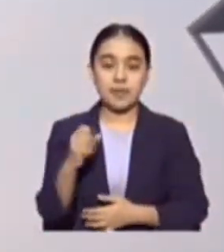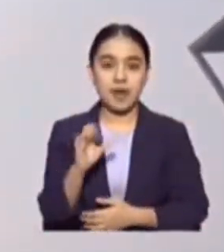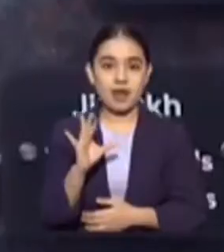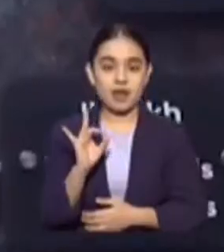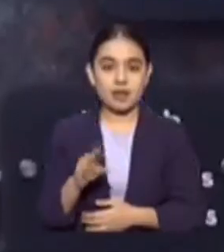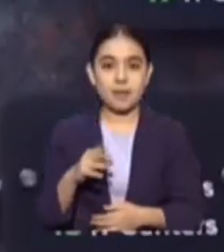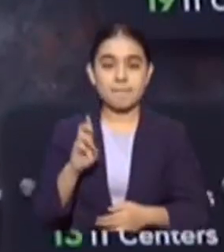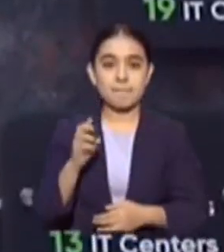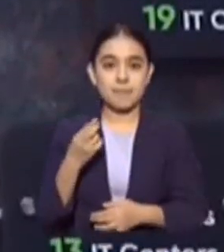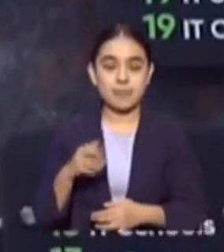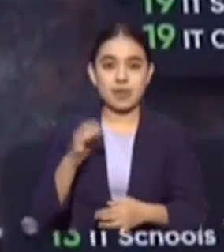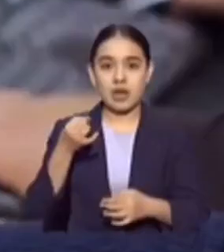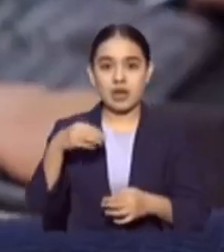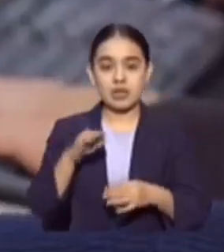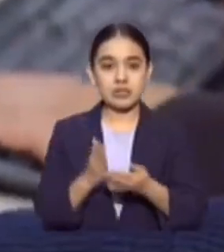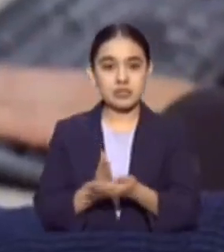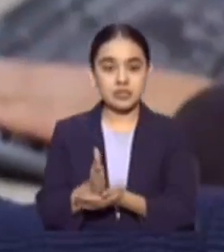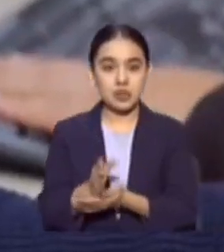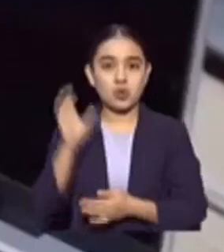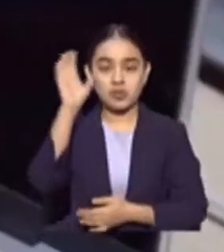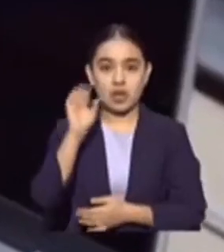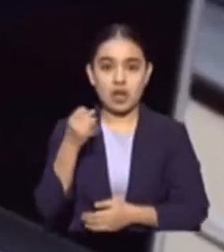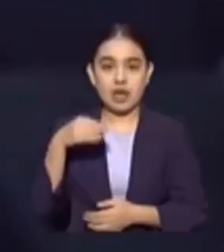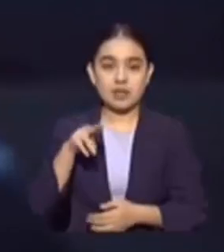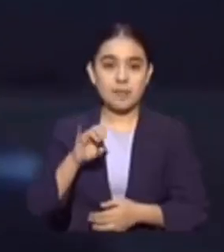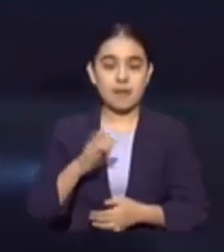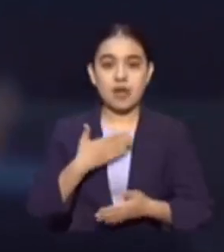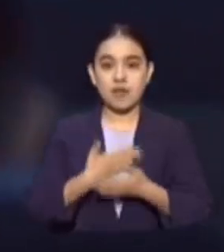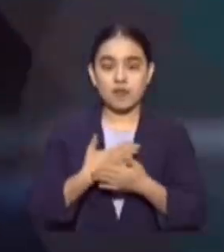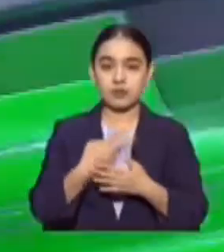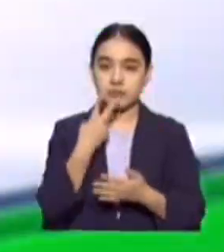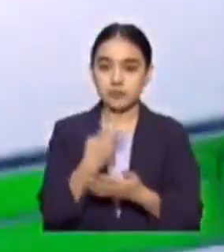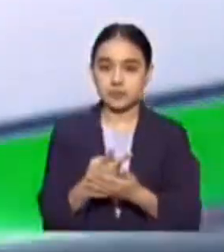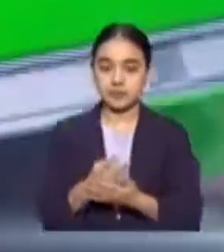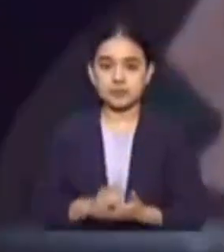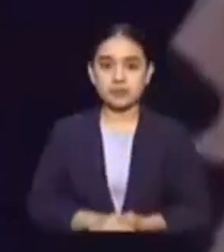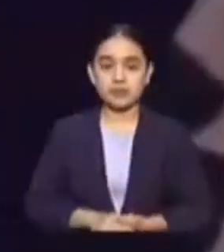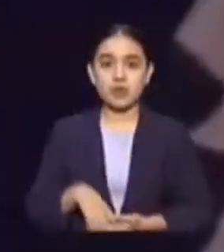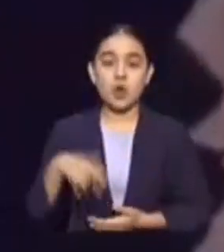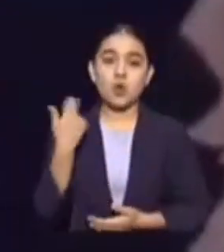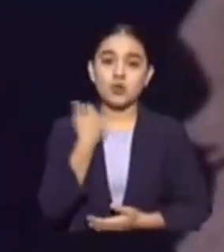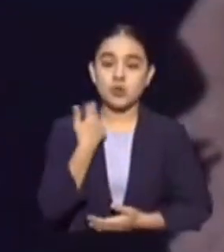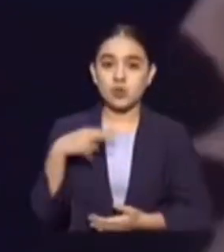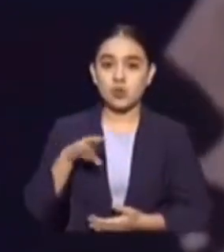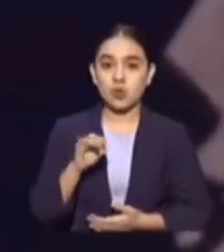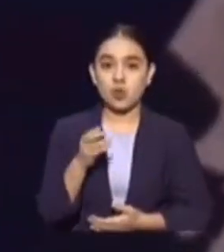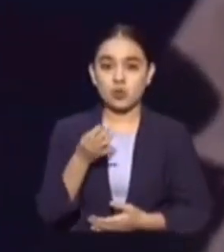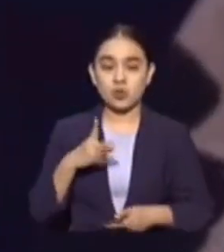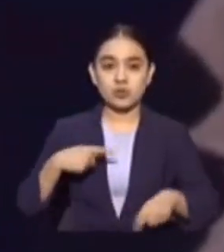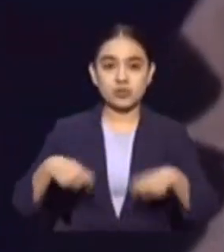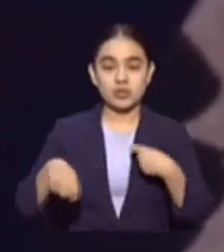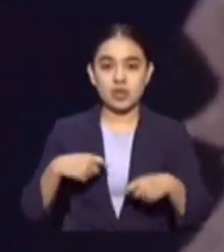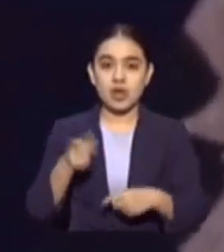21-asr neologizmi, IT sohasi. O'zbekistonda IT park faoliyatiga nazar. Londonda Sotheby's kimoshdi